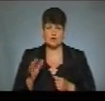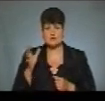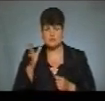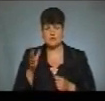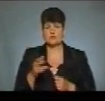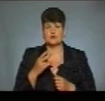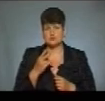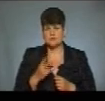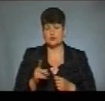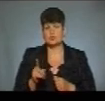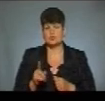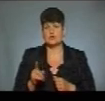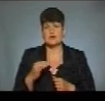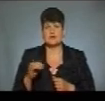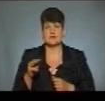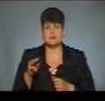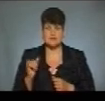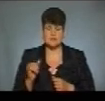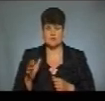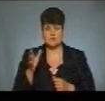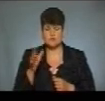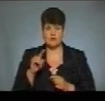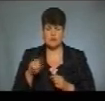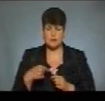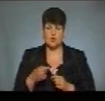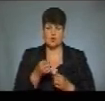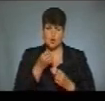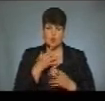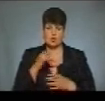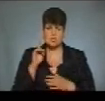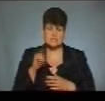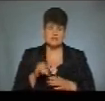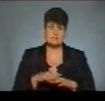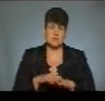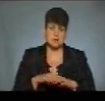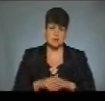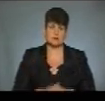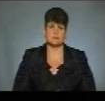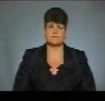що IT-освіта вимагає хороших знань, ну, також дискретної математики.